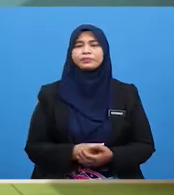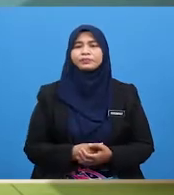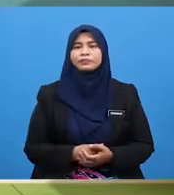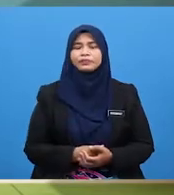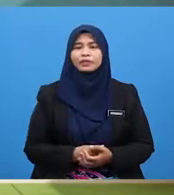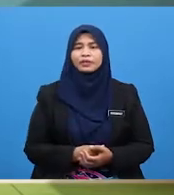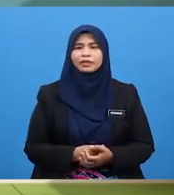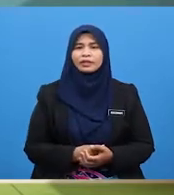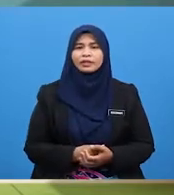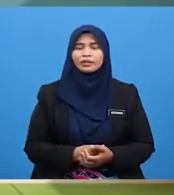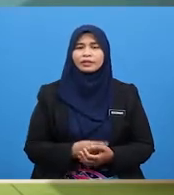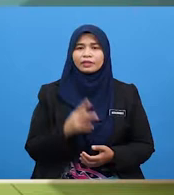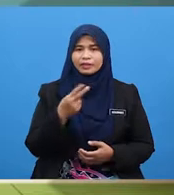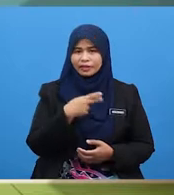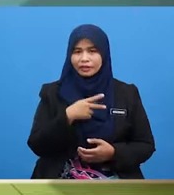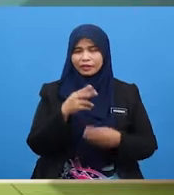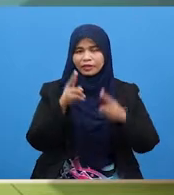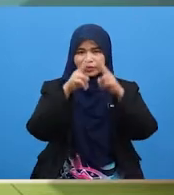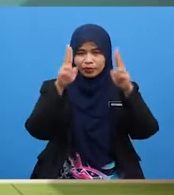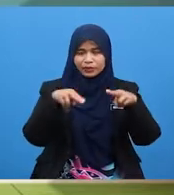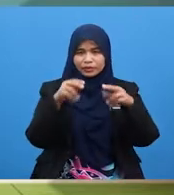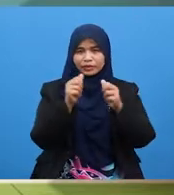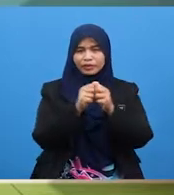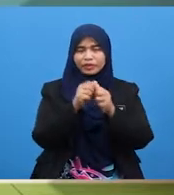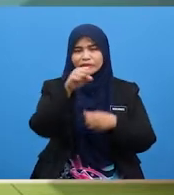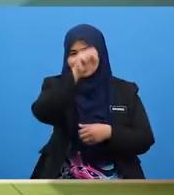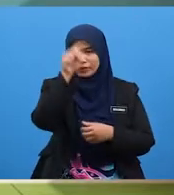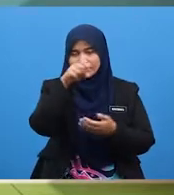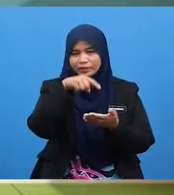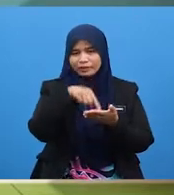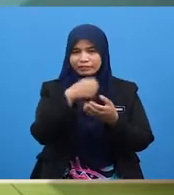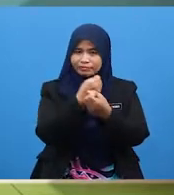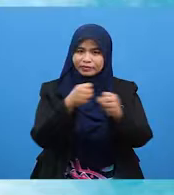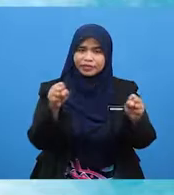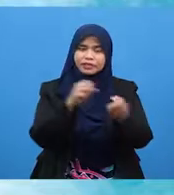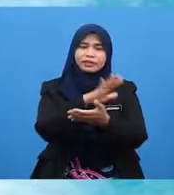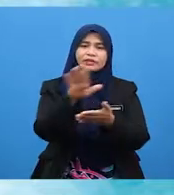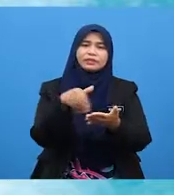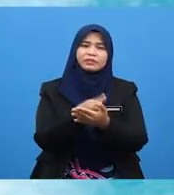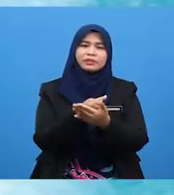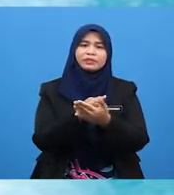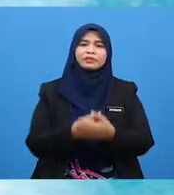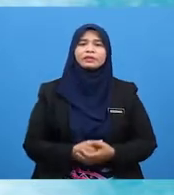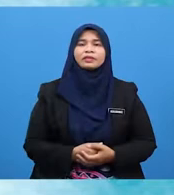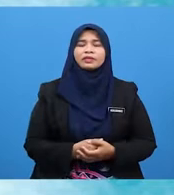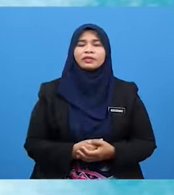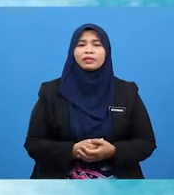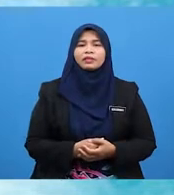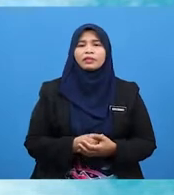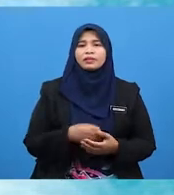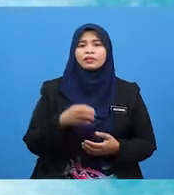Okey murid-murid, mari kita uji minda dengan kuis ini. Bersedia semua? Mazhab